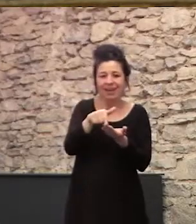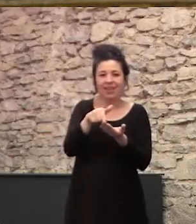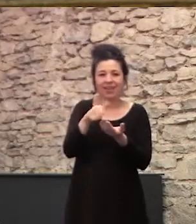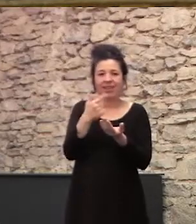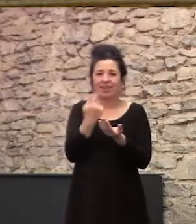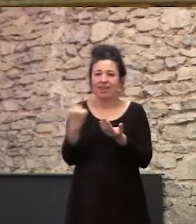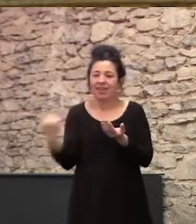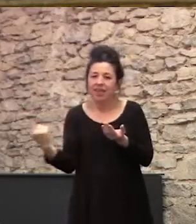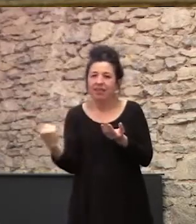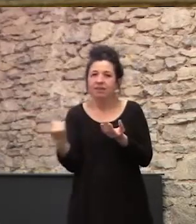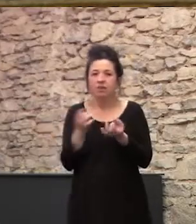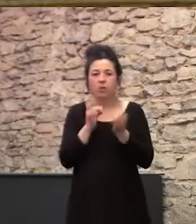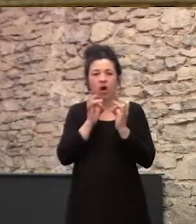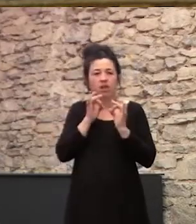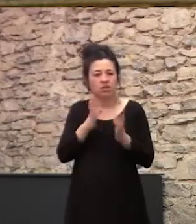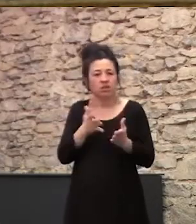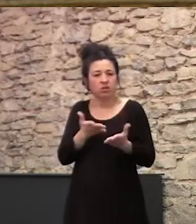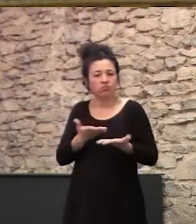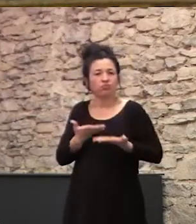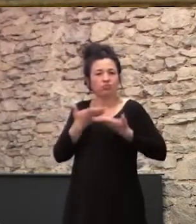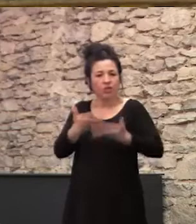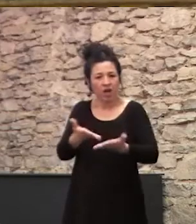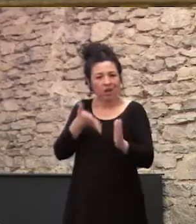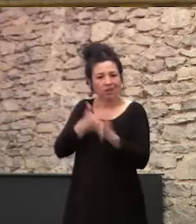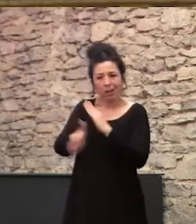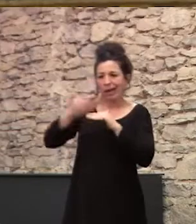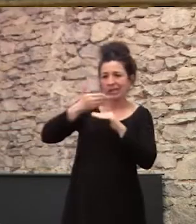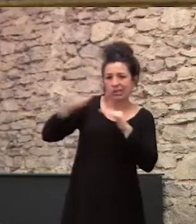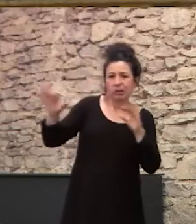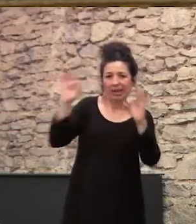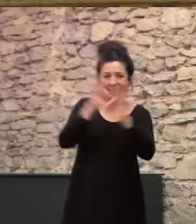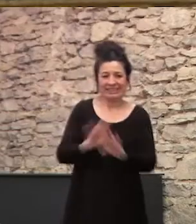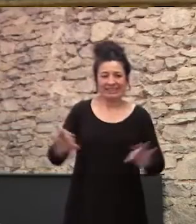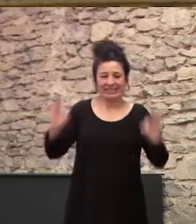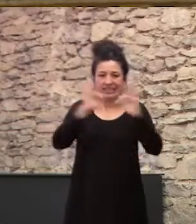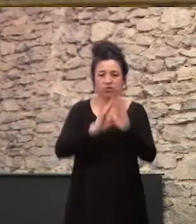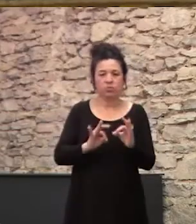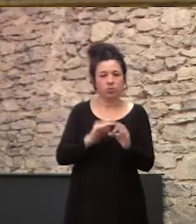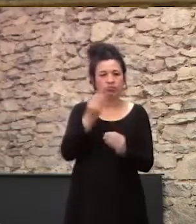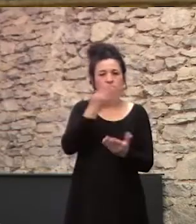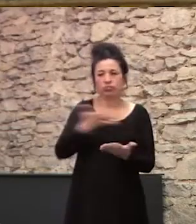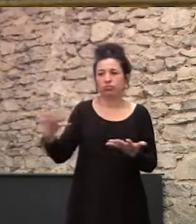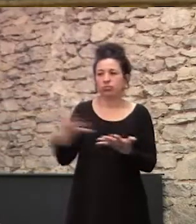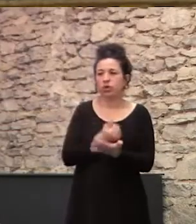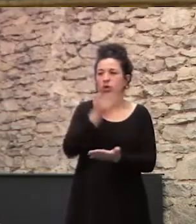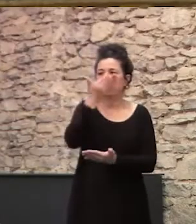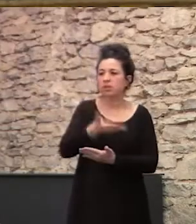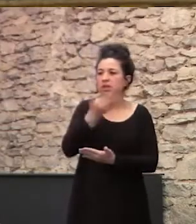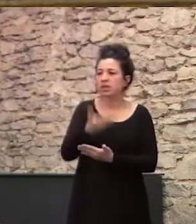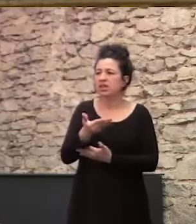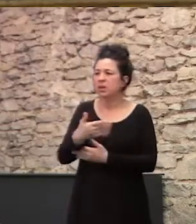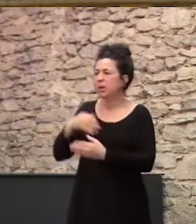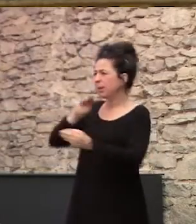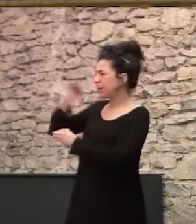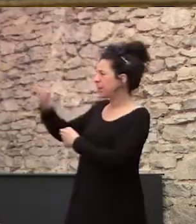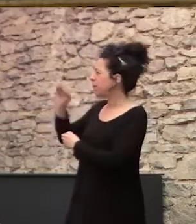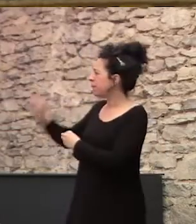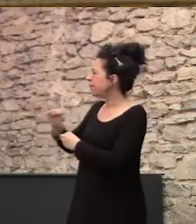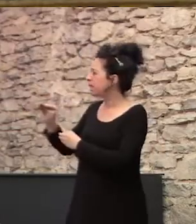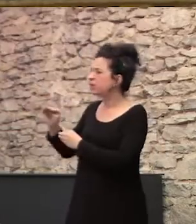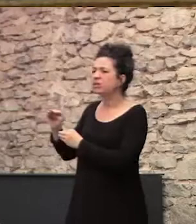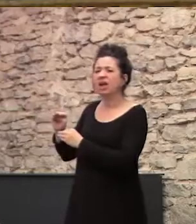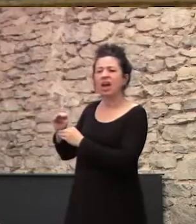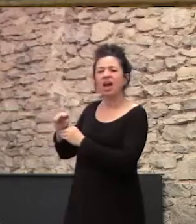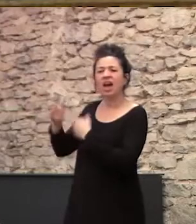dago sobran eser, gero historiak oso badirudi oso sinpleak direla, ez? Zein da idazlea? Selva